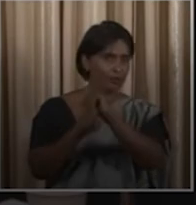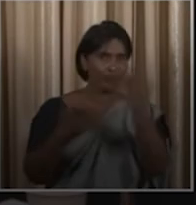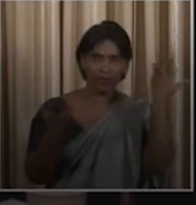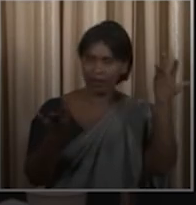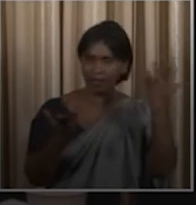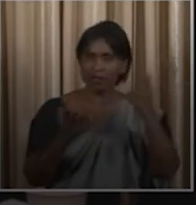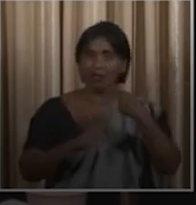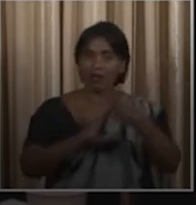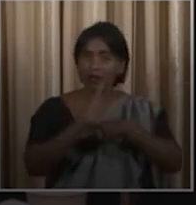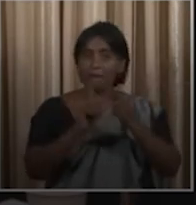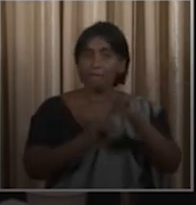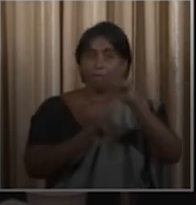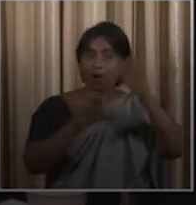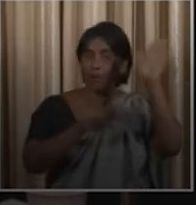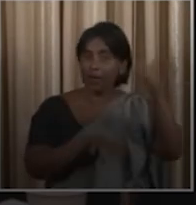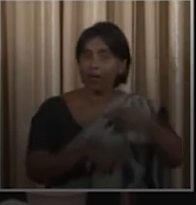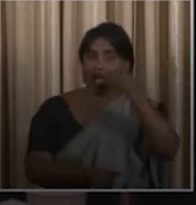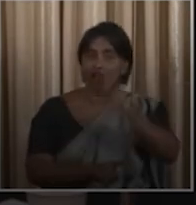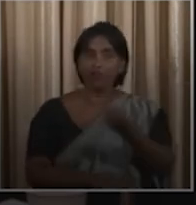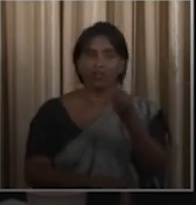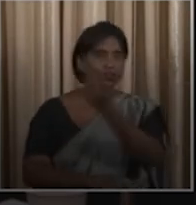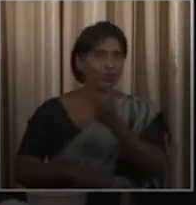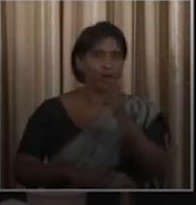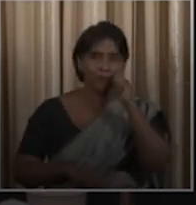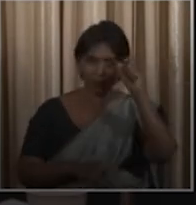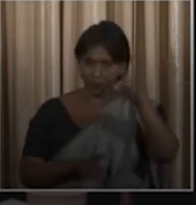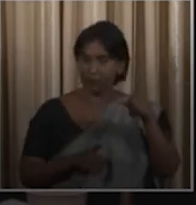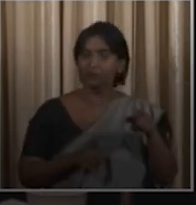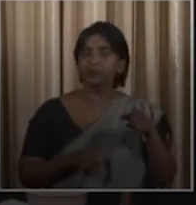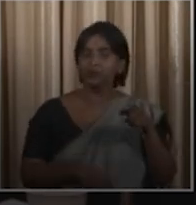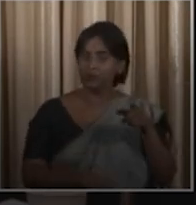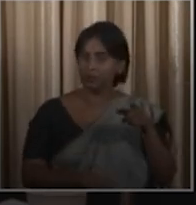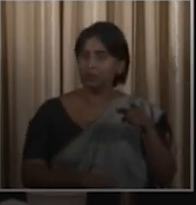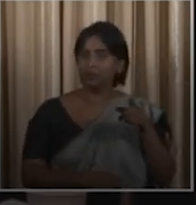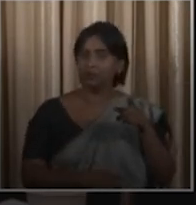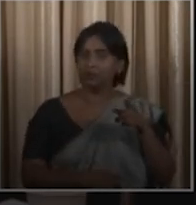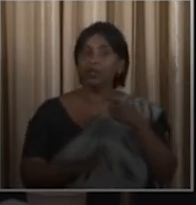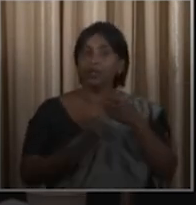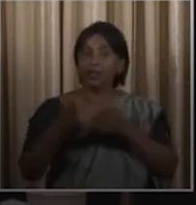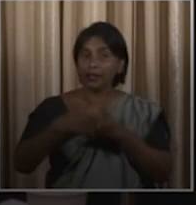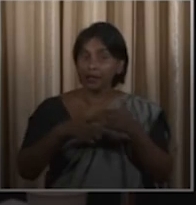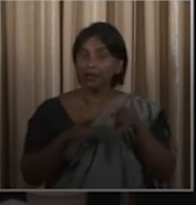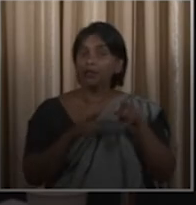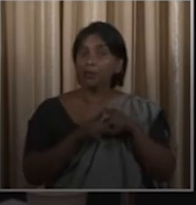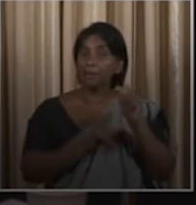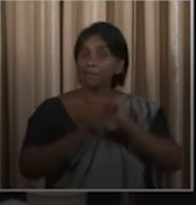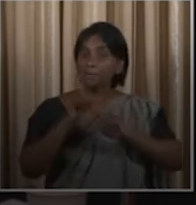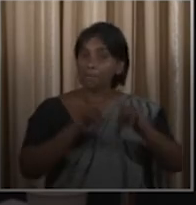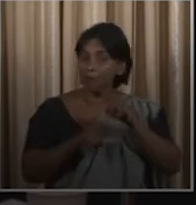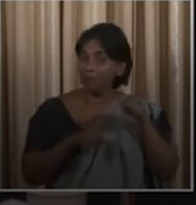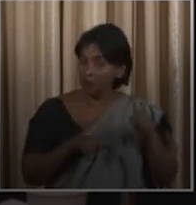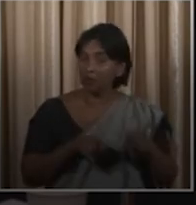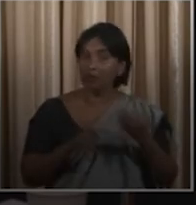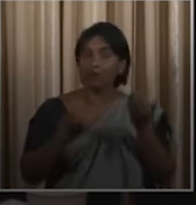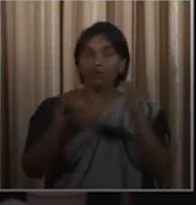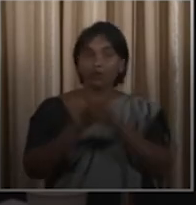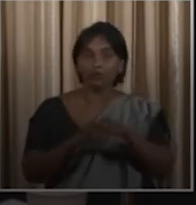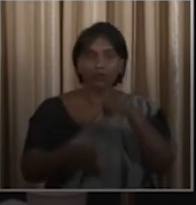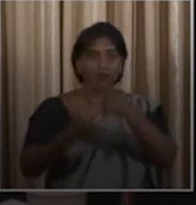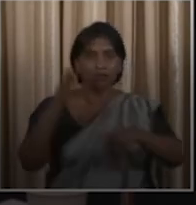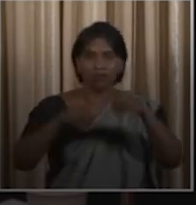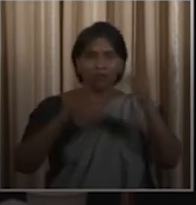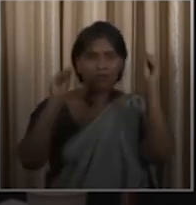wasar dunitni. Eka yohu, me kabinet me parlimen tu ota, me tenda janawara makne de. Pasugi